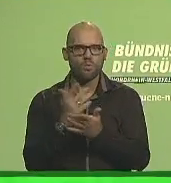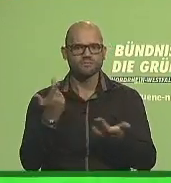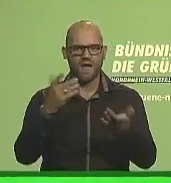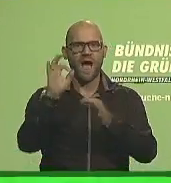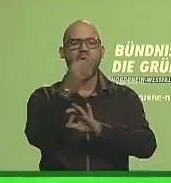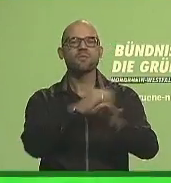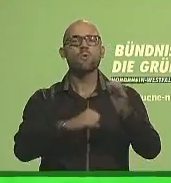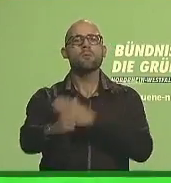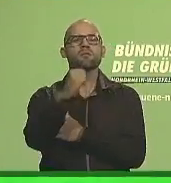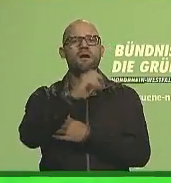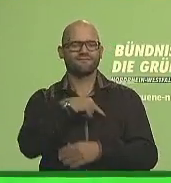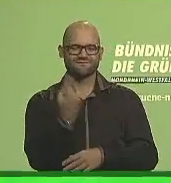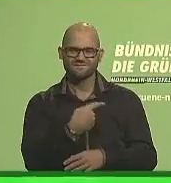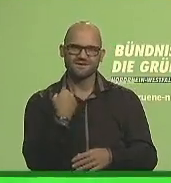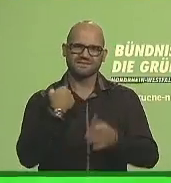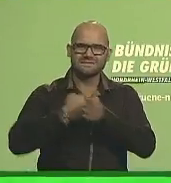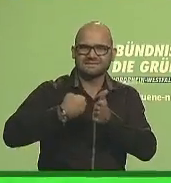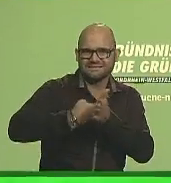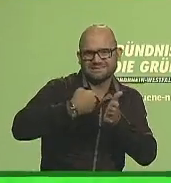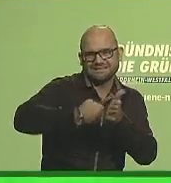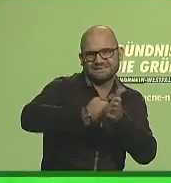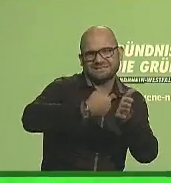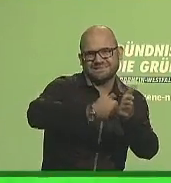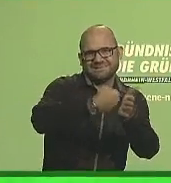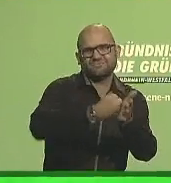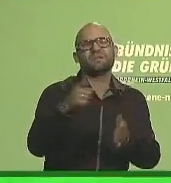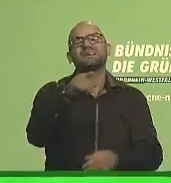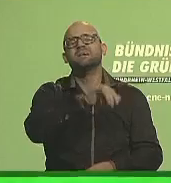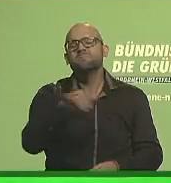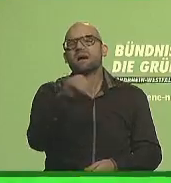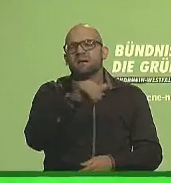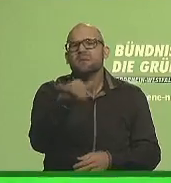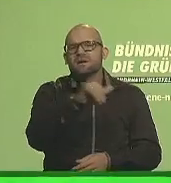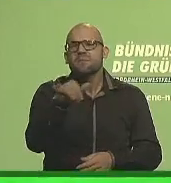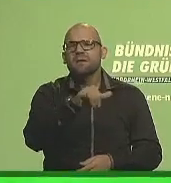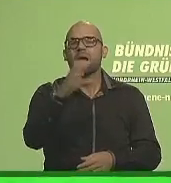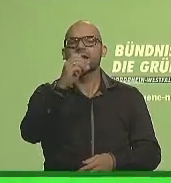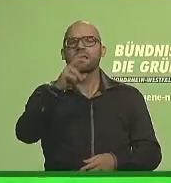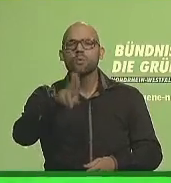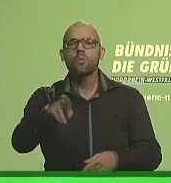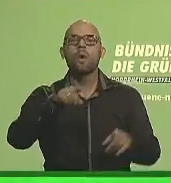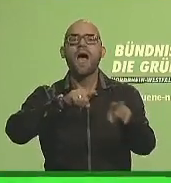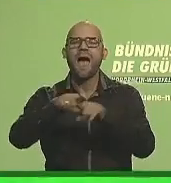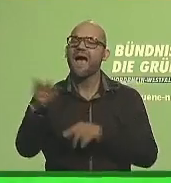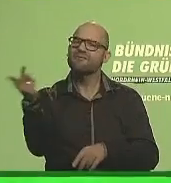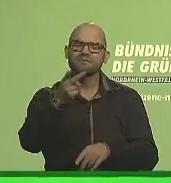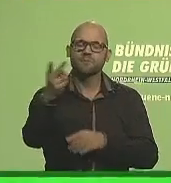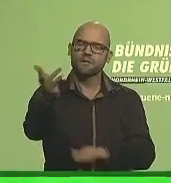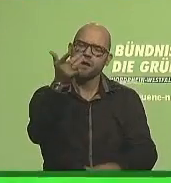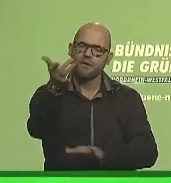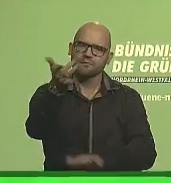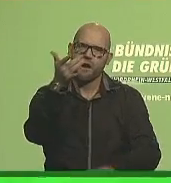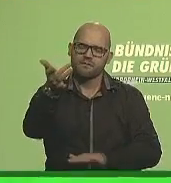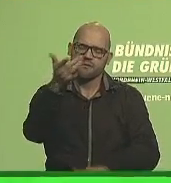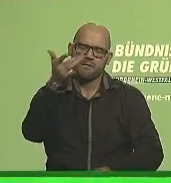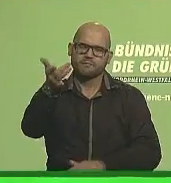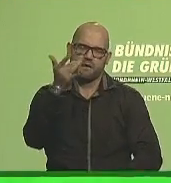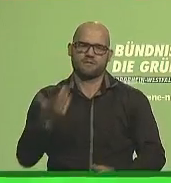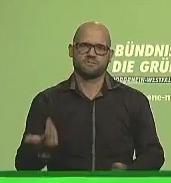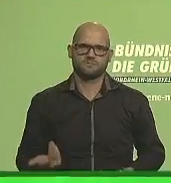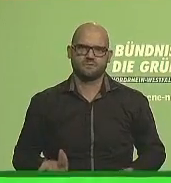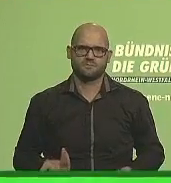und es gab immer eine Formation, die war dagegen und das war die CDU und die FDP. Die waren bis zum Schluss dagegen, als wir im